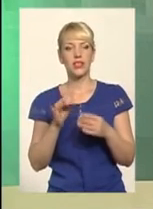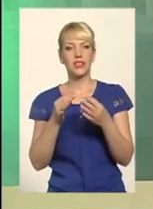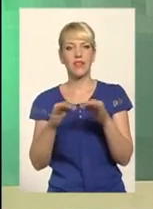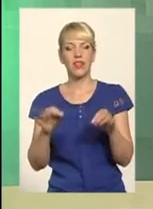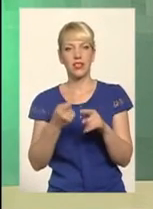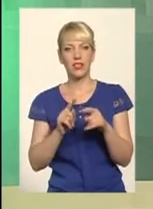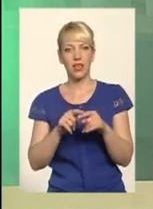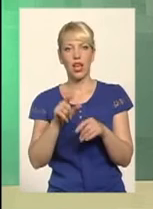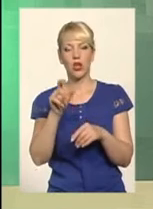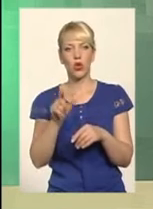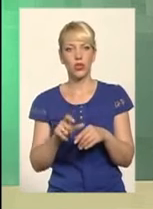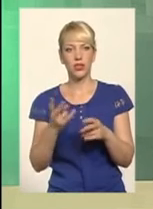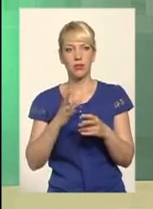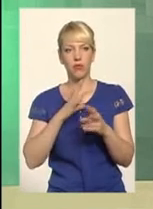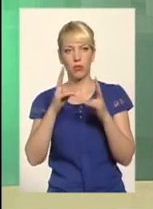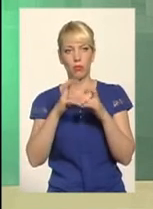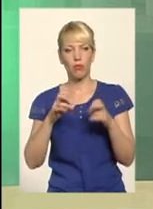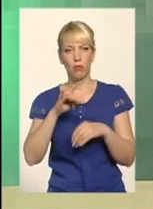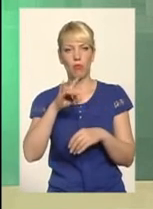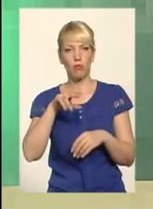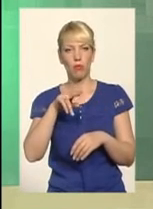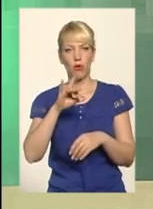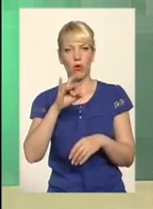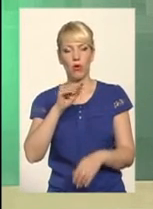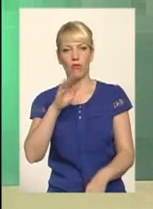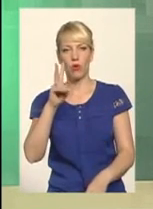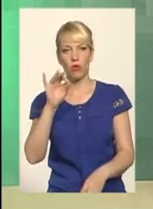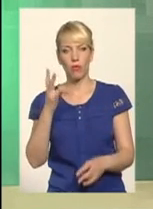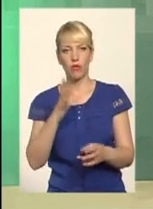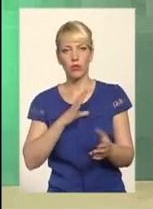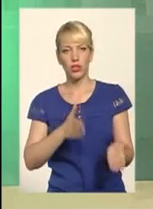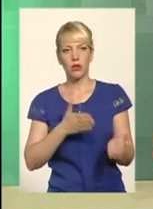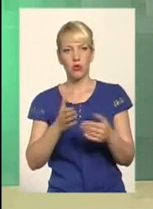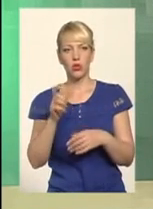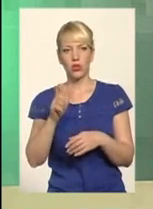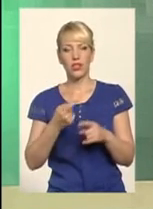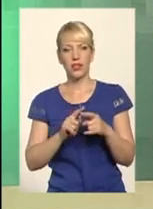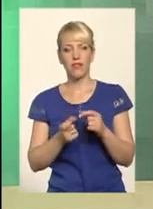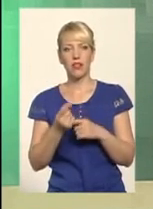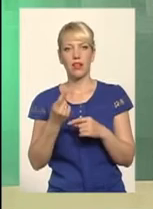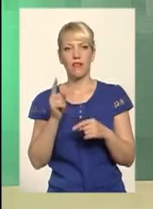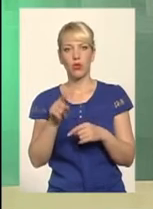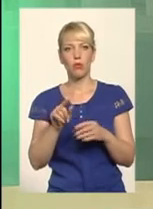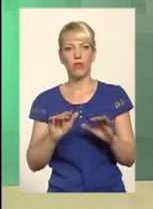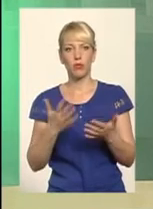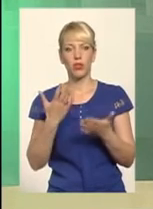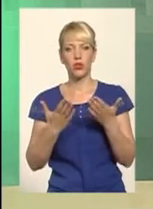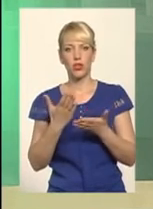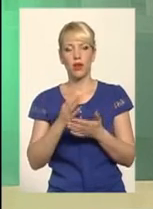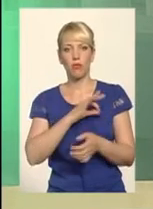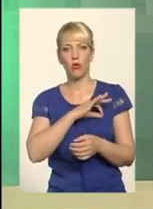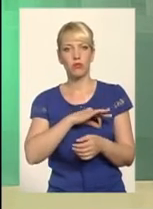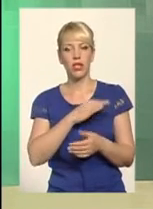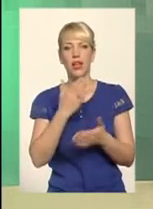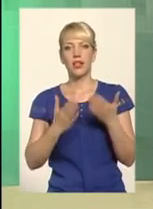згоди. Тобто це має бути розглянуто. На профкомі має бути запрошена людина. Але це виникає тільки в тому випадку, якщо є профспілка.